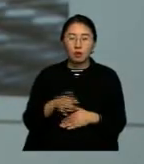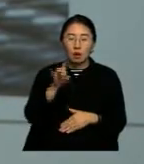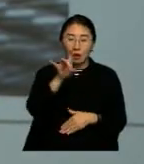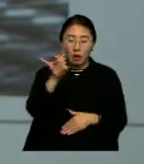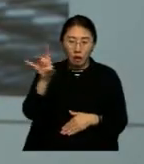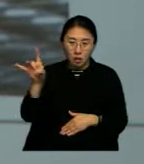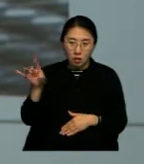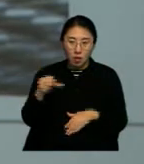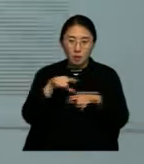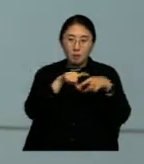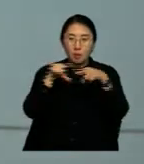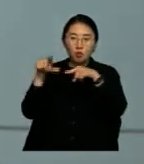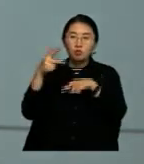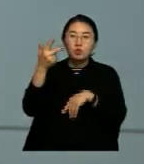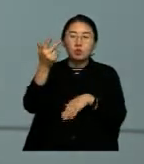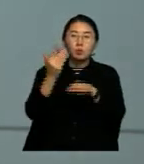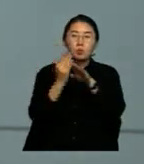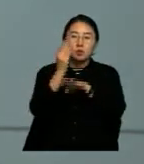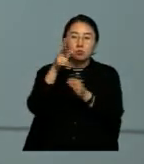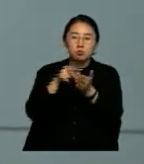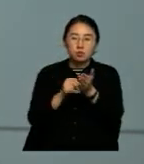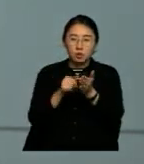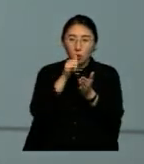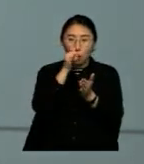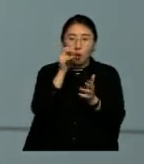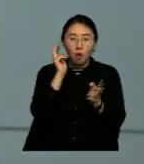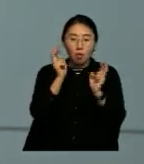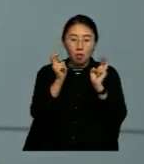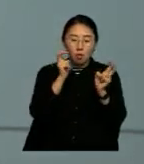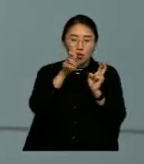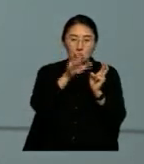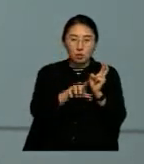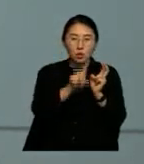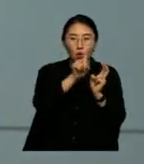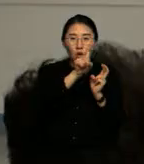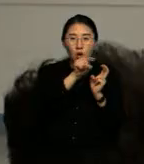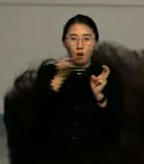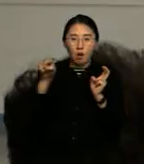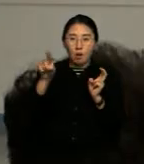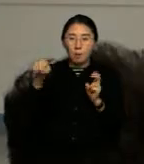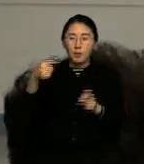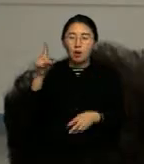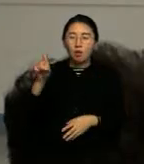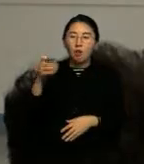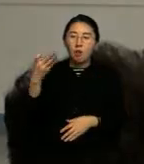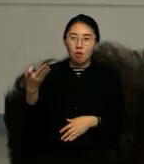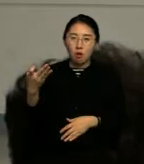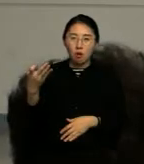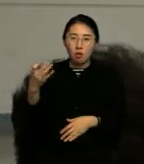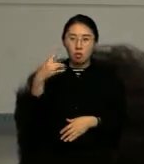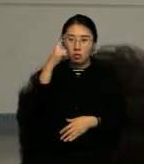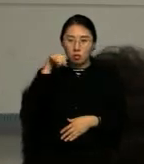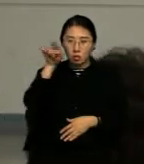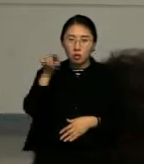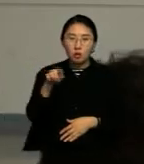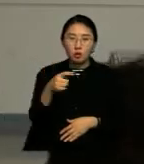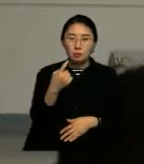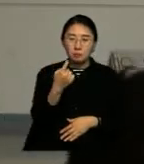기당 평균 7건에 달하고 한 건설 현장은 11기에서 114건을